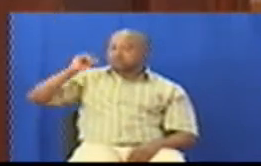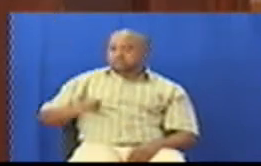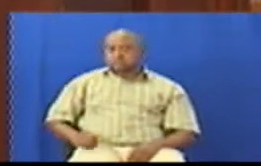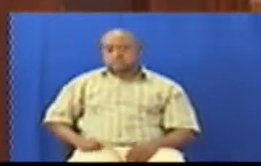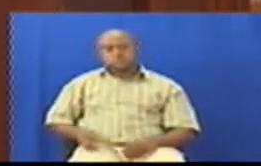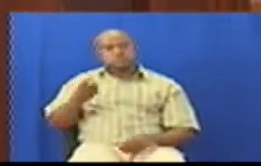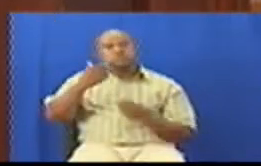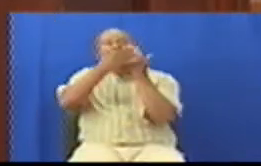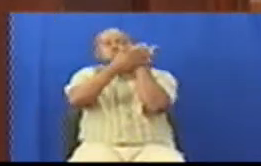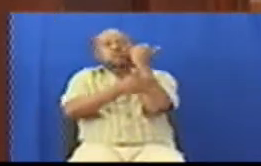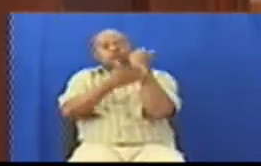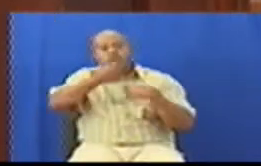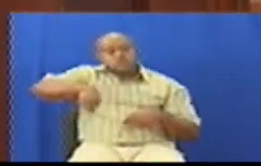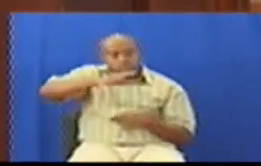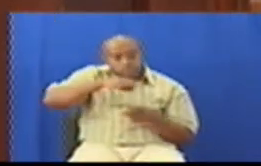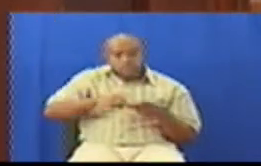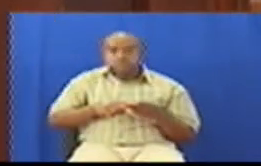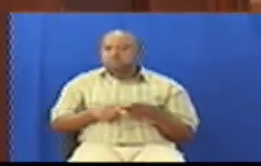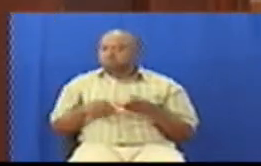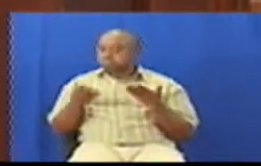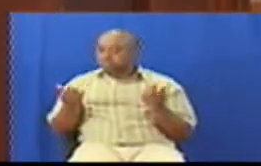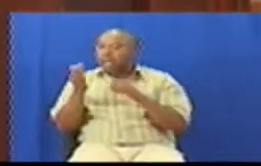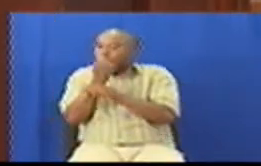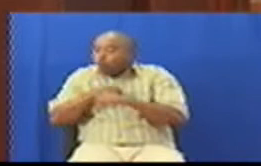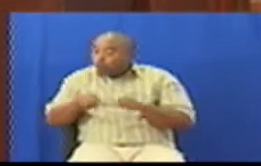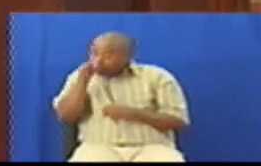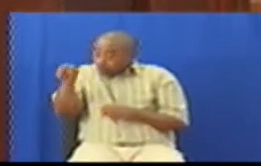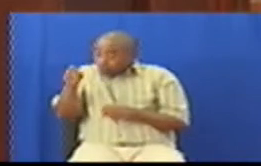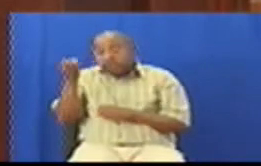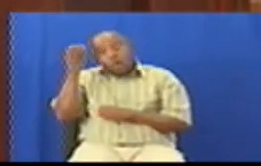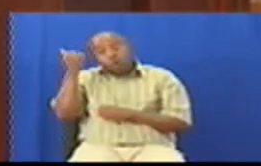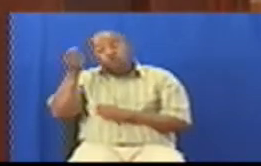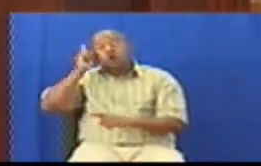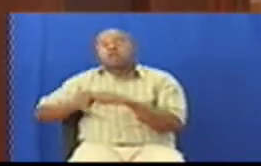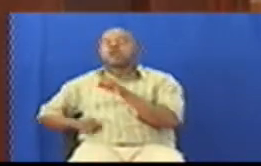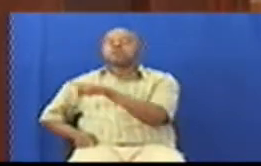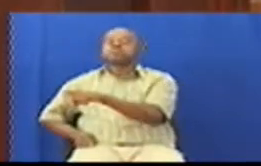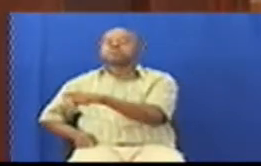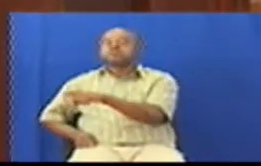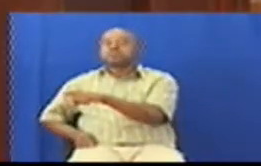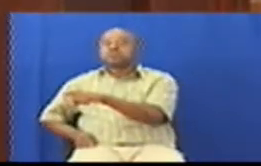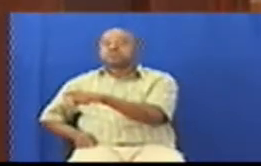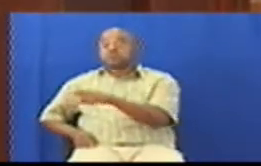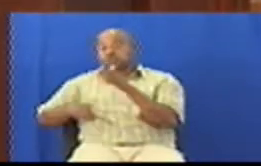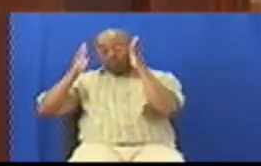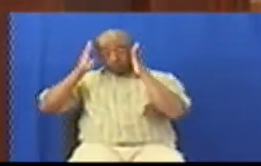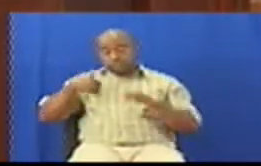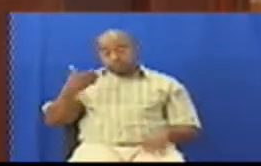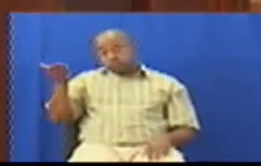atusamehe, atuepushe na ugonjwa huu hatari wa coronavirus. Mheshimiwa Spika,